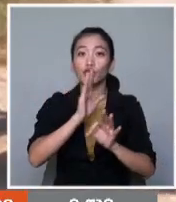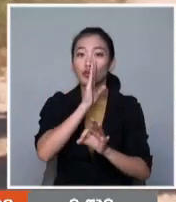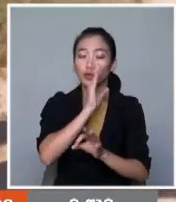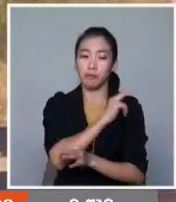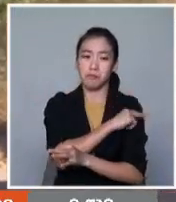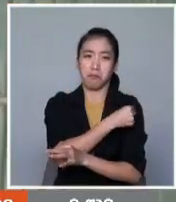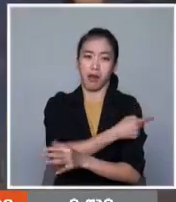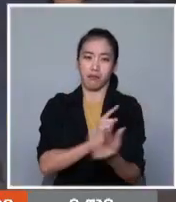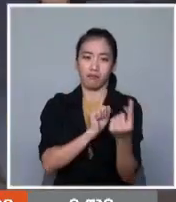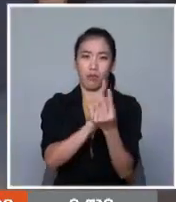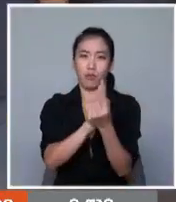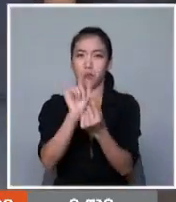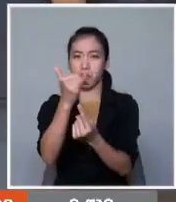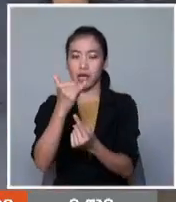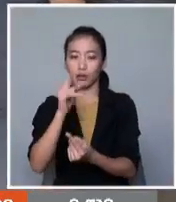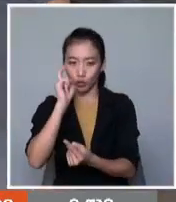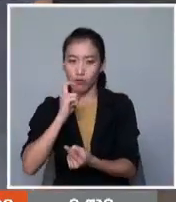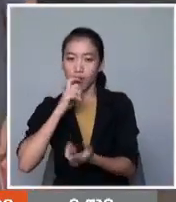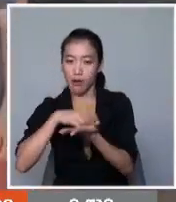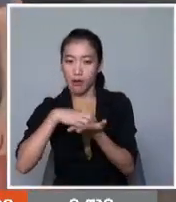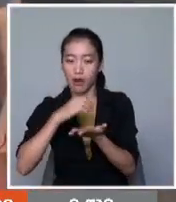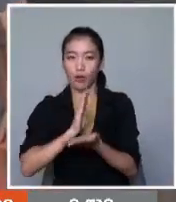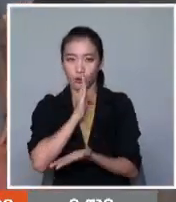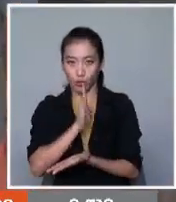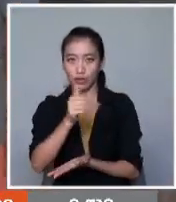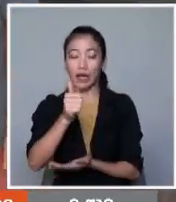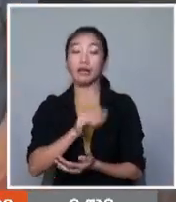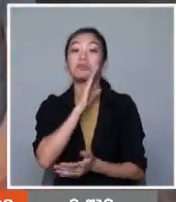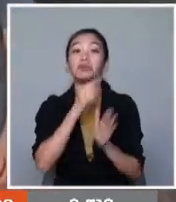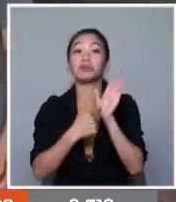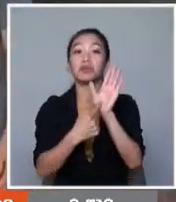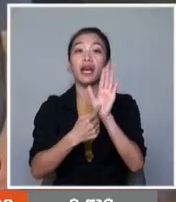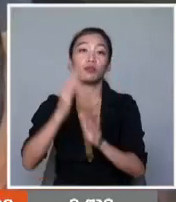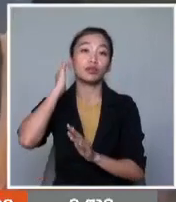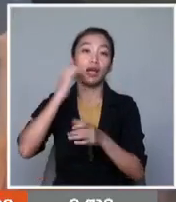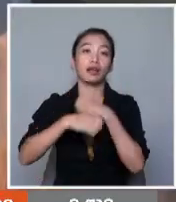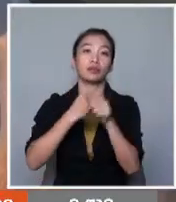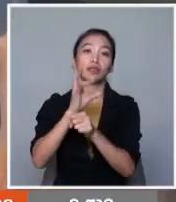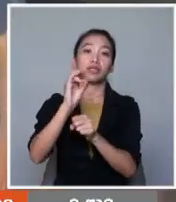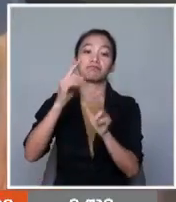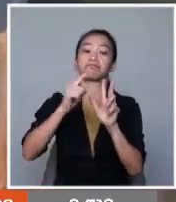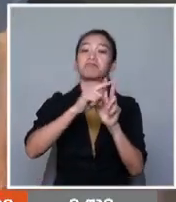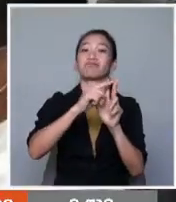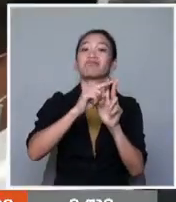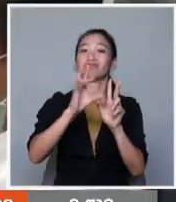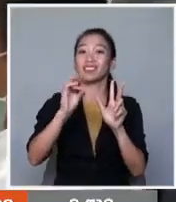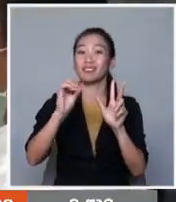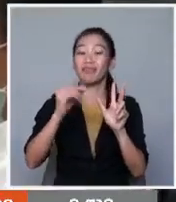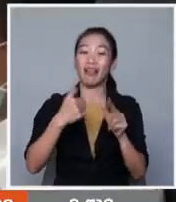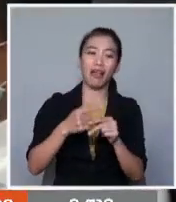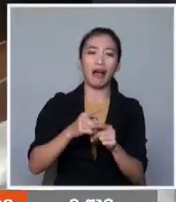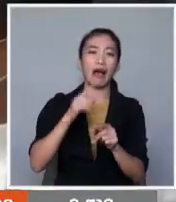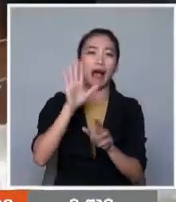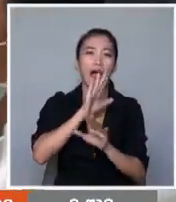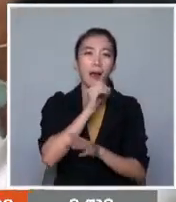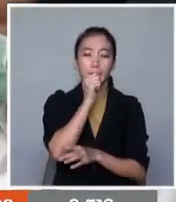สำคัญมากเพราะว่าเคสตัวอย่างอย่างชายยุค 70ปีเนี่ยบอกข้อมูลไม่ครบนะคะแล้วทสุดท้ายเนี่ยทางคุณหมอพยาบาลเขาไม่ได้ป้องกันตัว